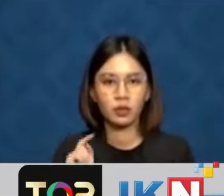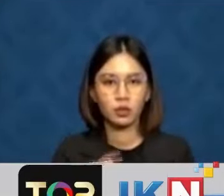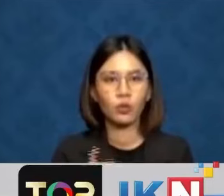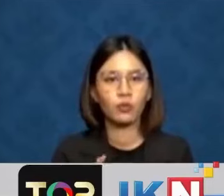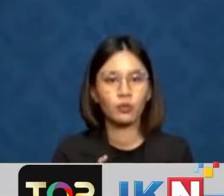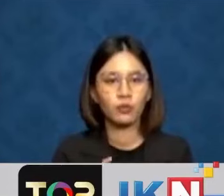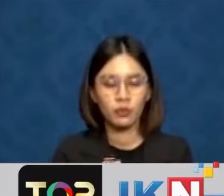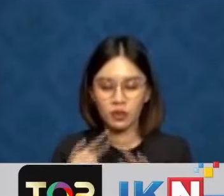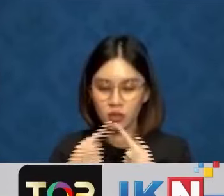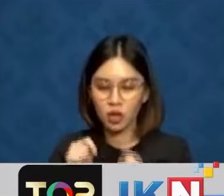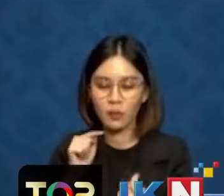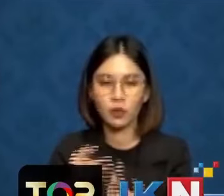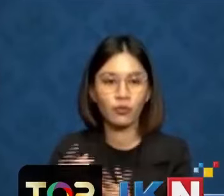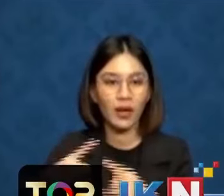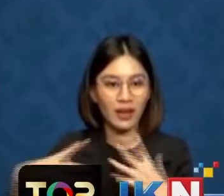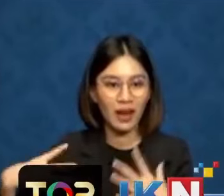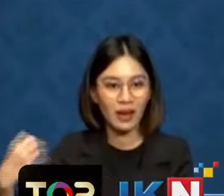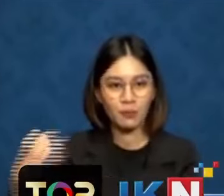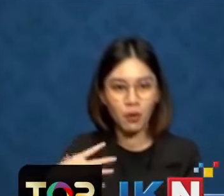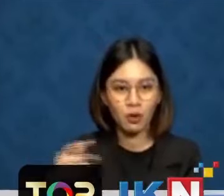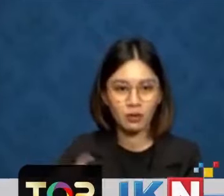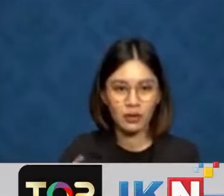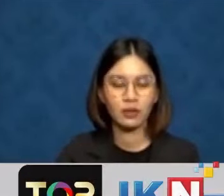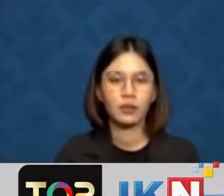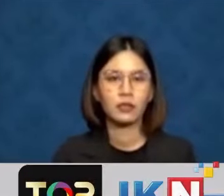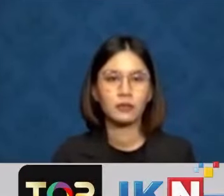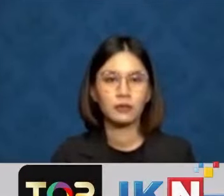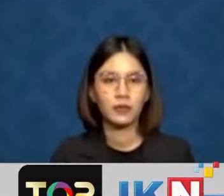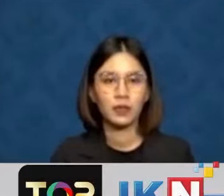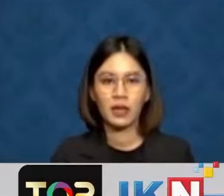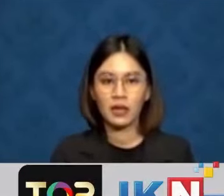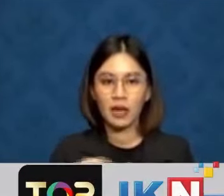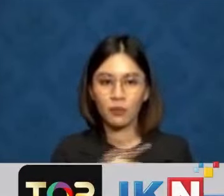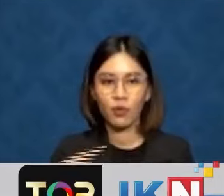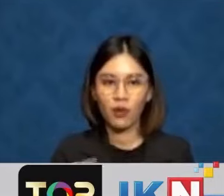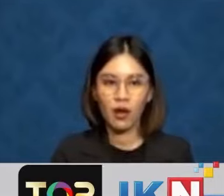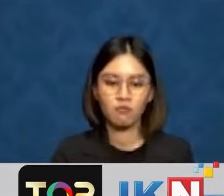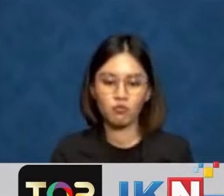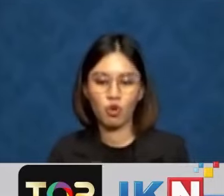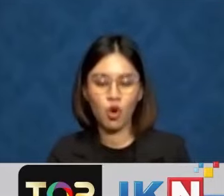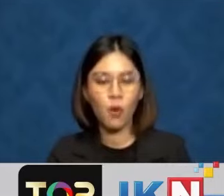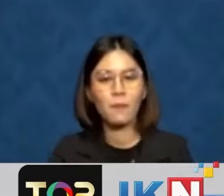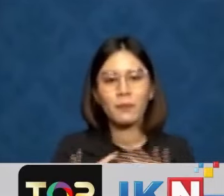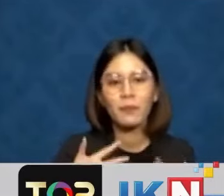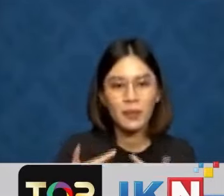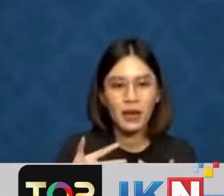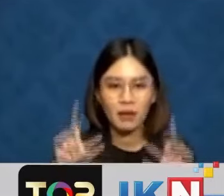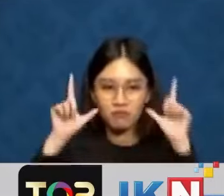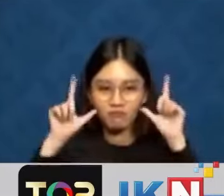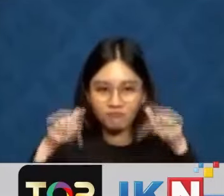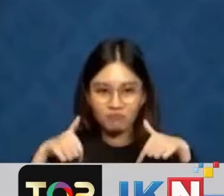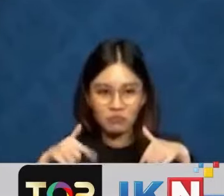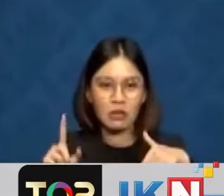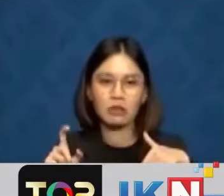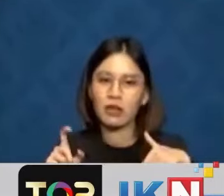ครับที่ได้บอกว่าชัยวลีที่บอกว่าเจ๊งไม่ว่าเสียหน้าไม่ได้ไ